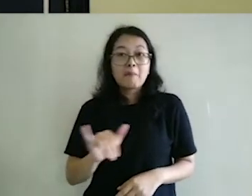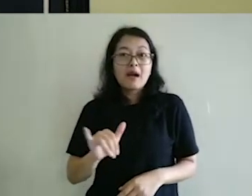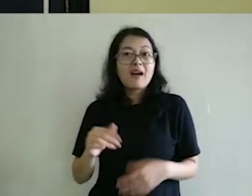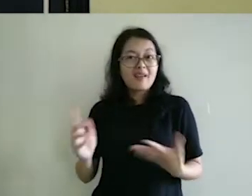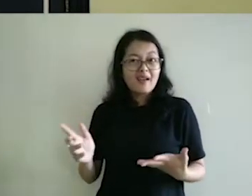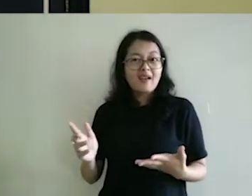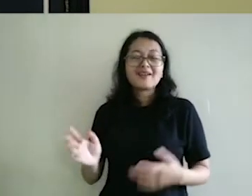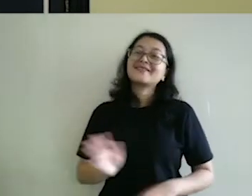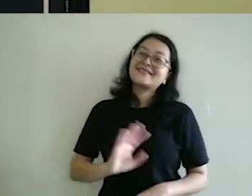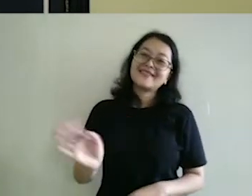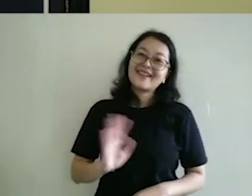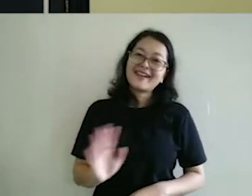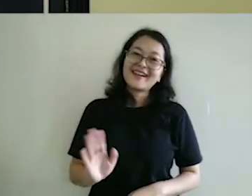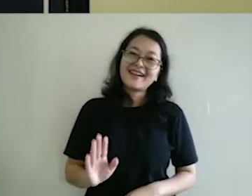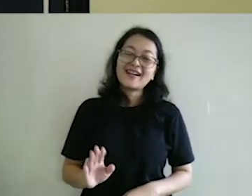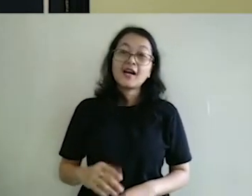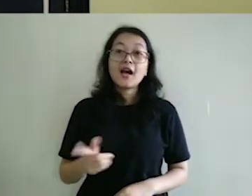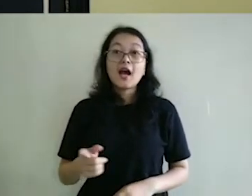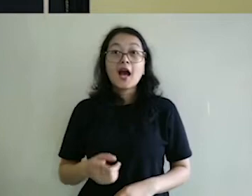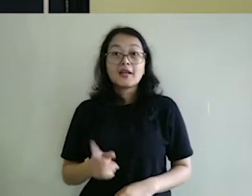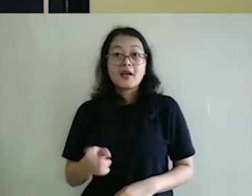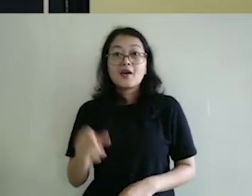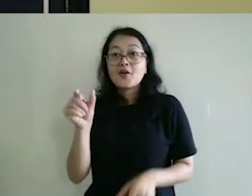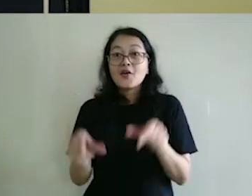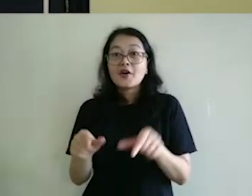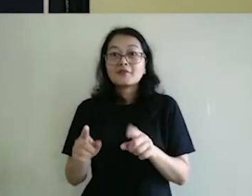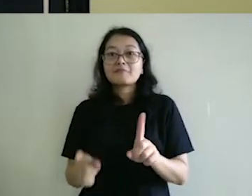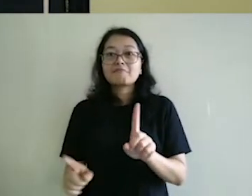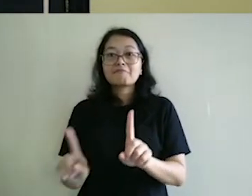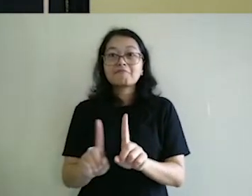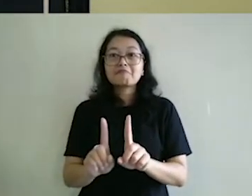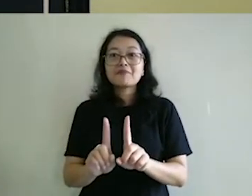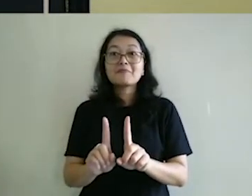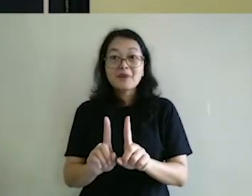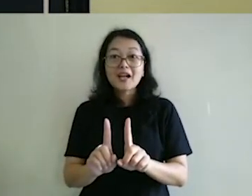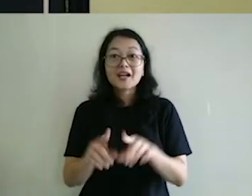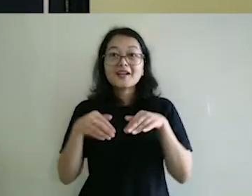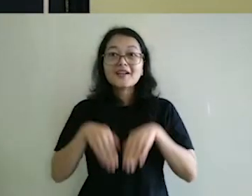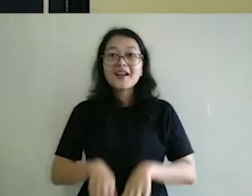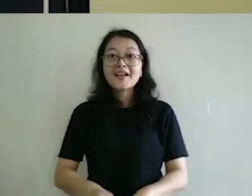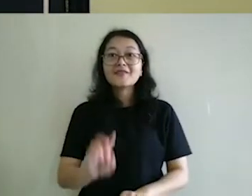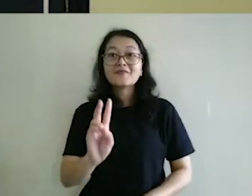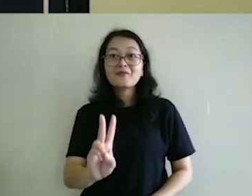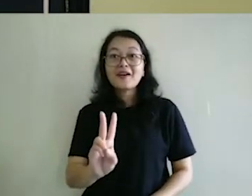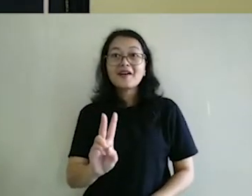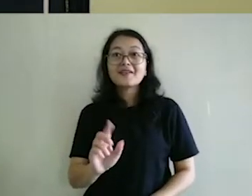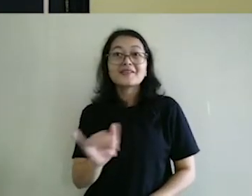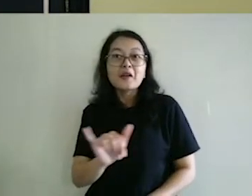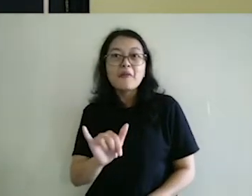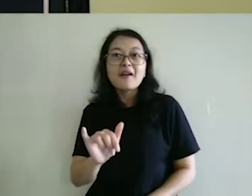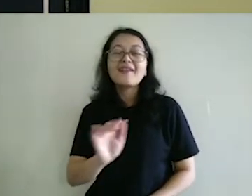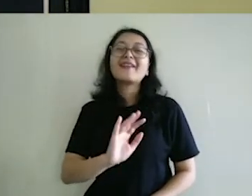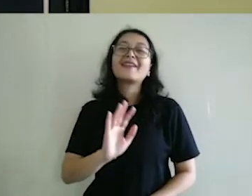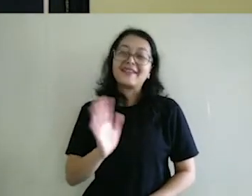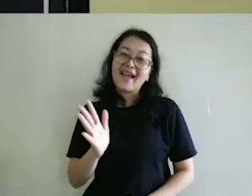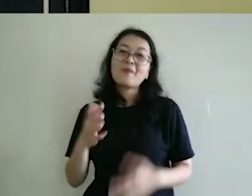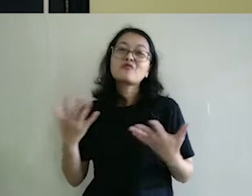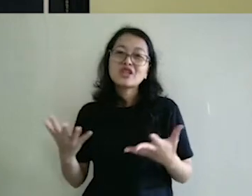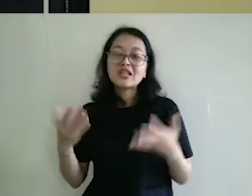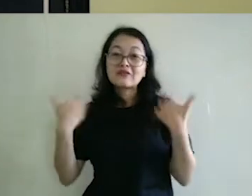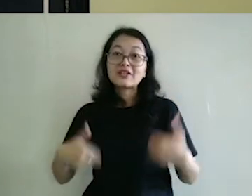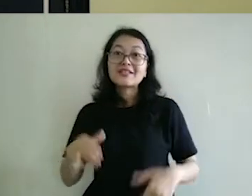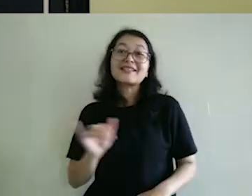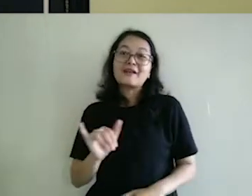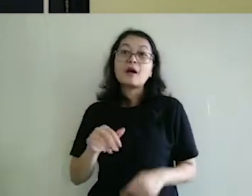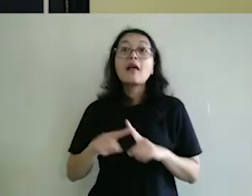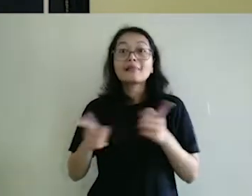Remaja berbeda satu dengan yang lainnya. Saudara kembar pun berbeda. Di dalam perbedaan-perbedaan ini, kita